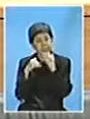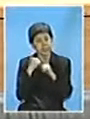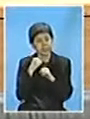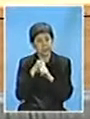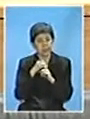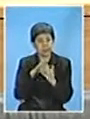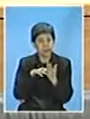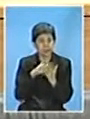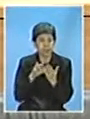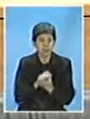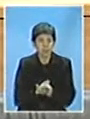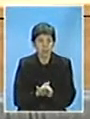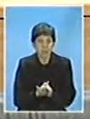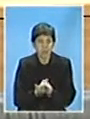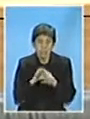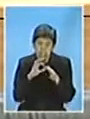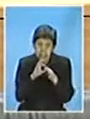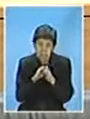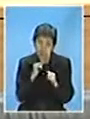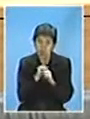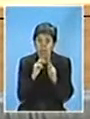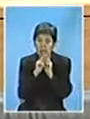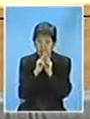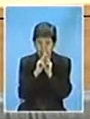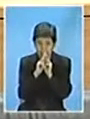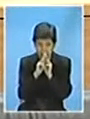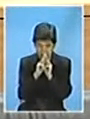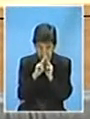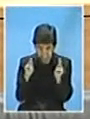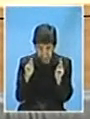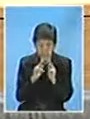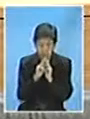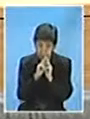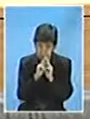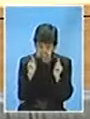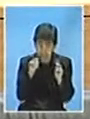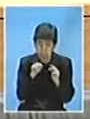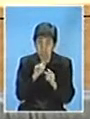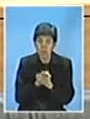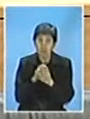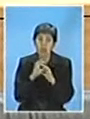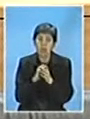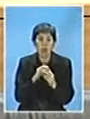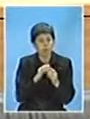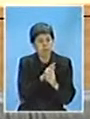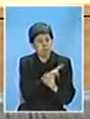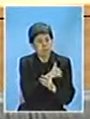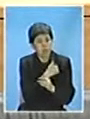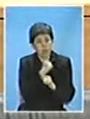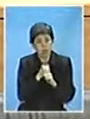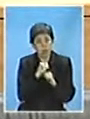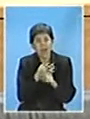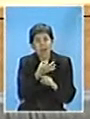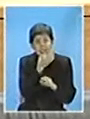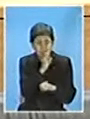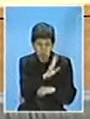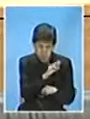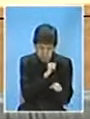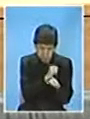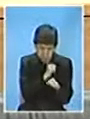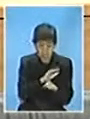ทยเนี่ยส่วนใหญ่มาจากกรรมาธิการในปีกของแพทย์ซึ่งมาจากสภาวิชาชีพแล้วก็ท